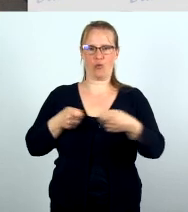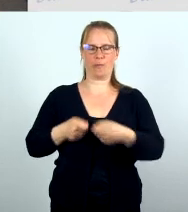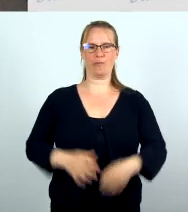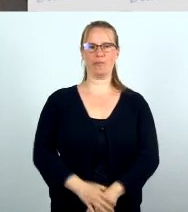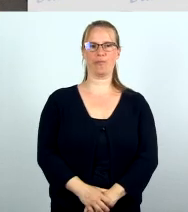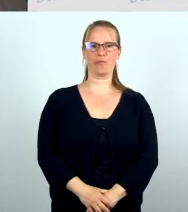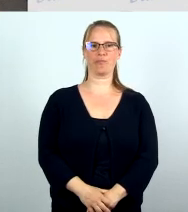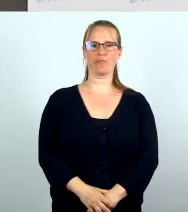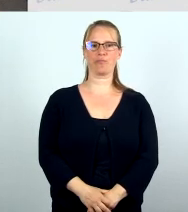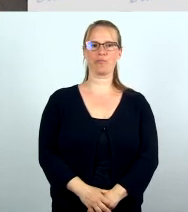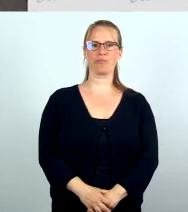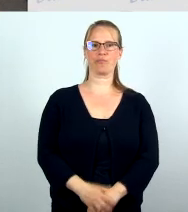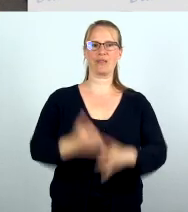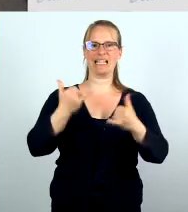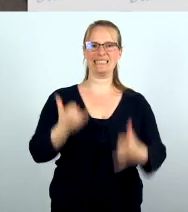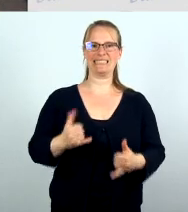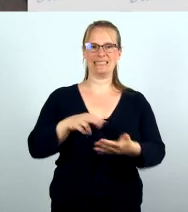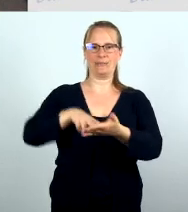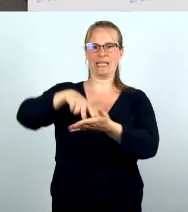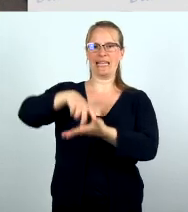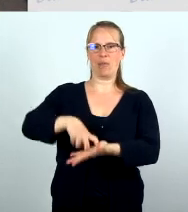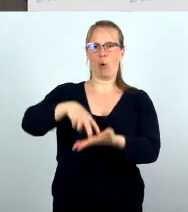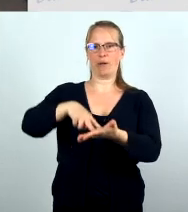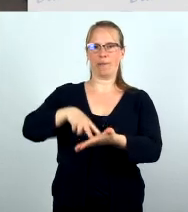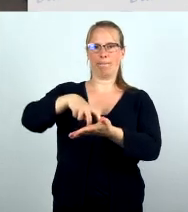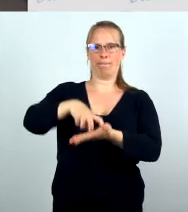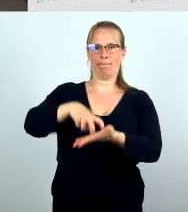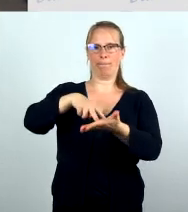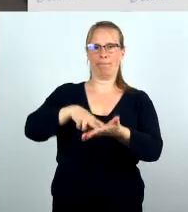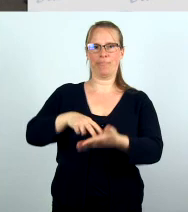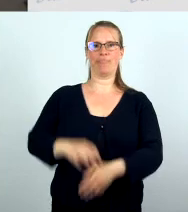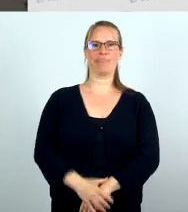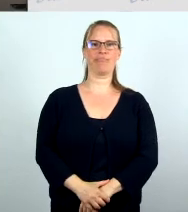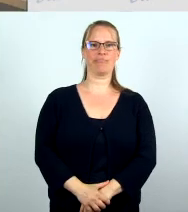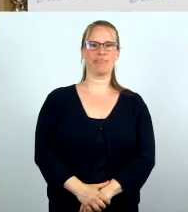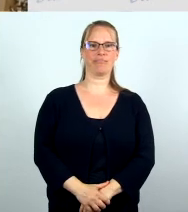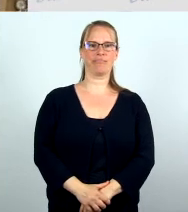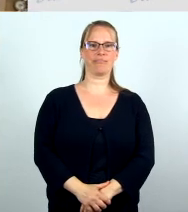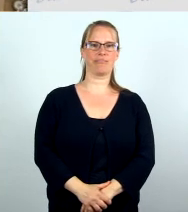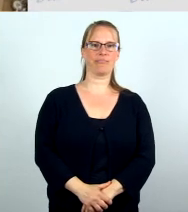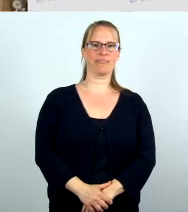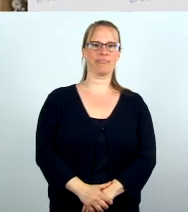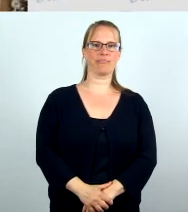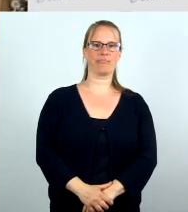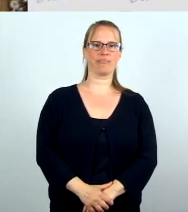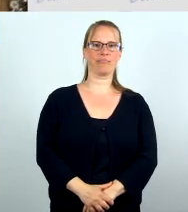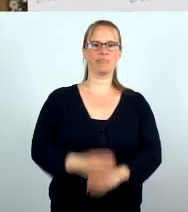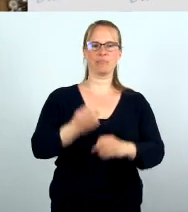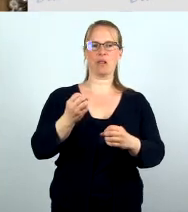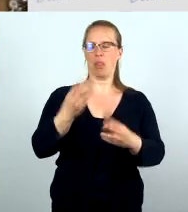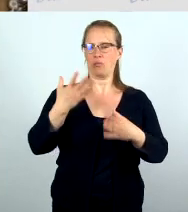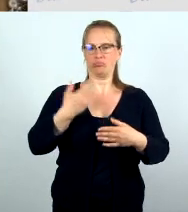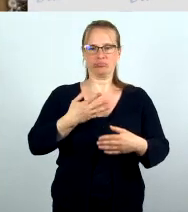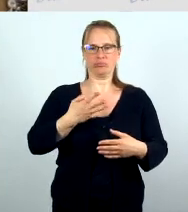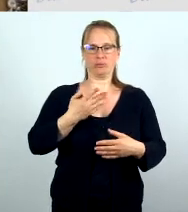So. Wenn wir das haben, geht's in die Kniebeuge. Sehr geil. Bei den Kniebeuge, ja, die werden mit dem eigenen Körpergewicht oder